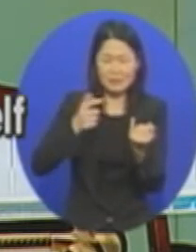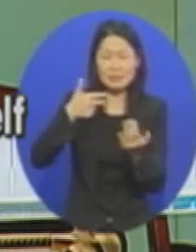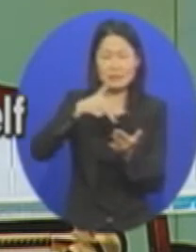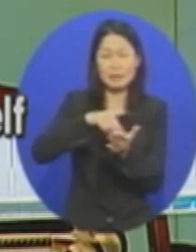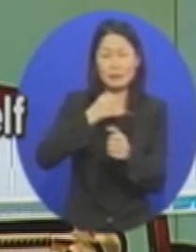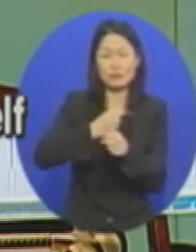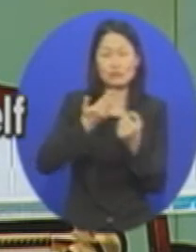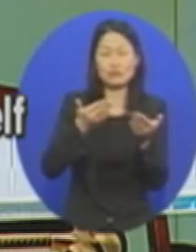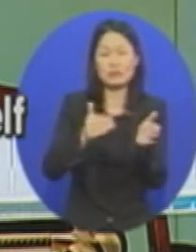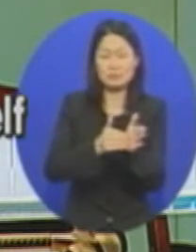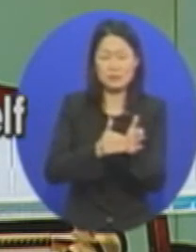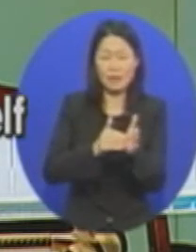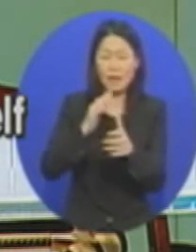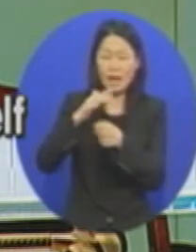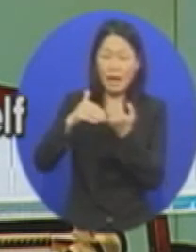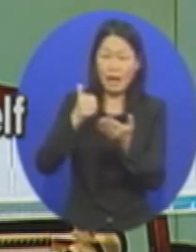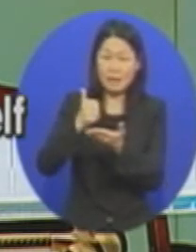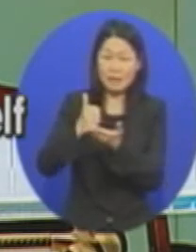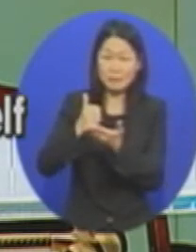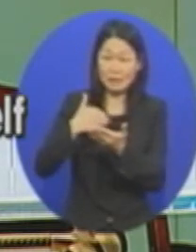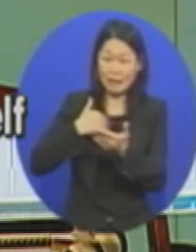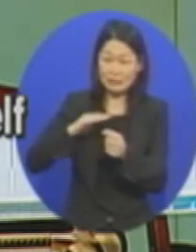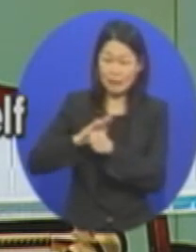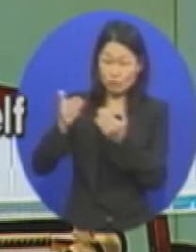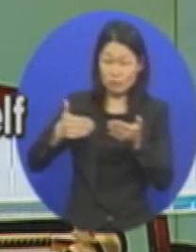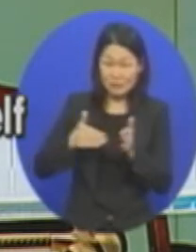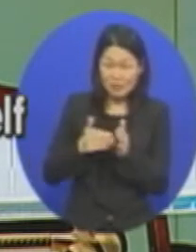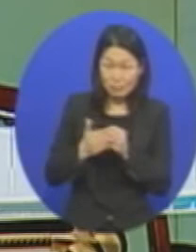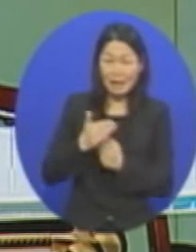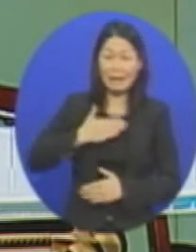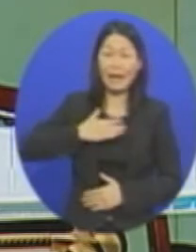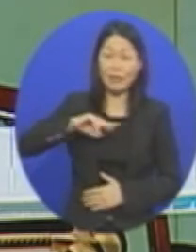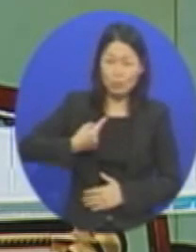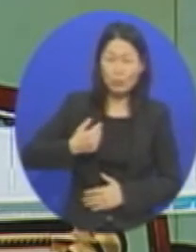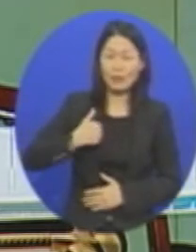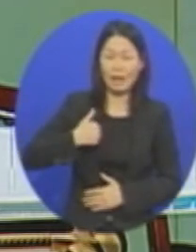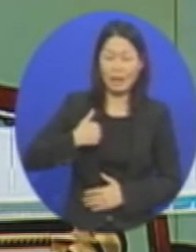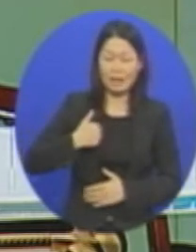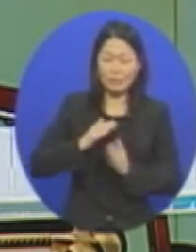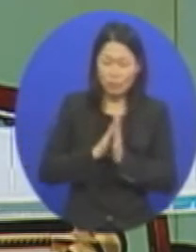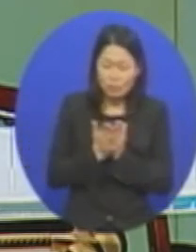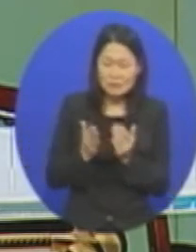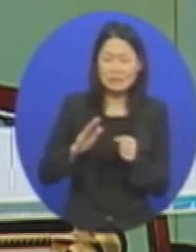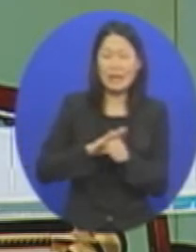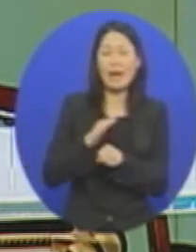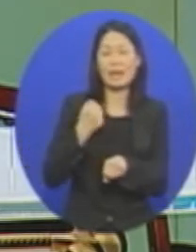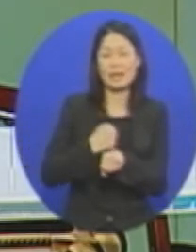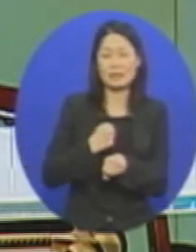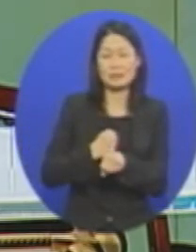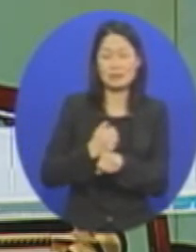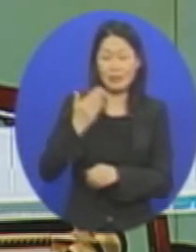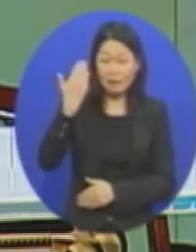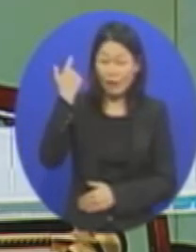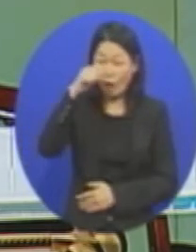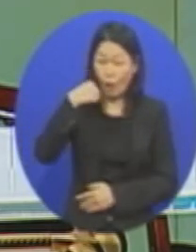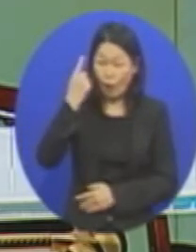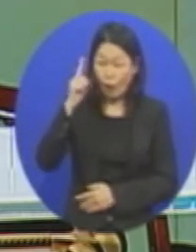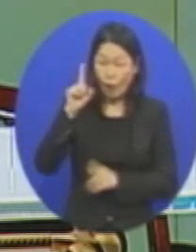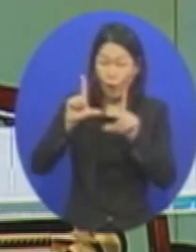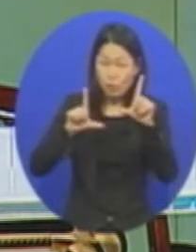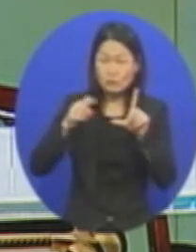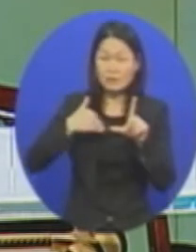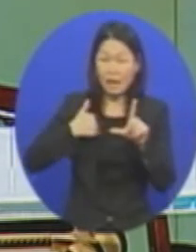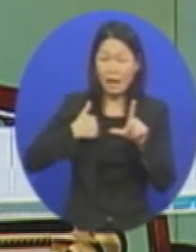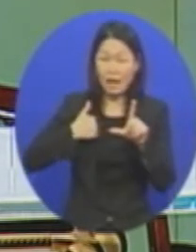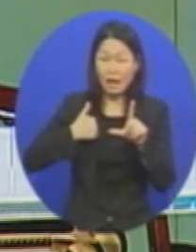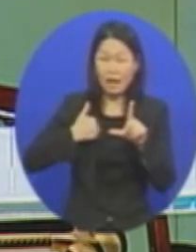하시면 나도 나 사랑해야지 옛날이 얼굴도 내 얼굴이지만 지금의 얼굴도 내 얼굴이 잖아 지금